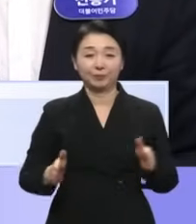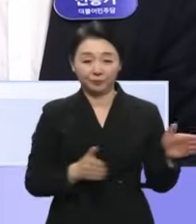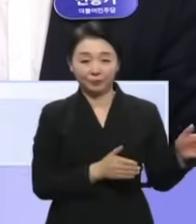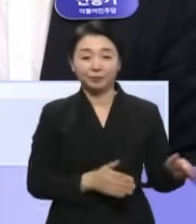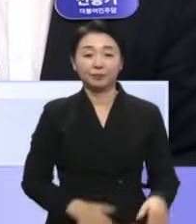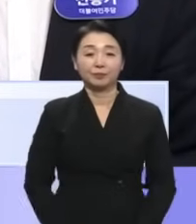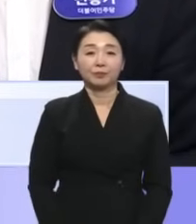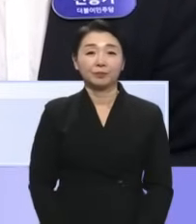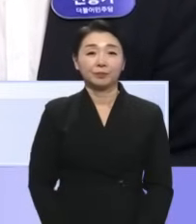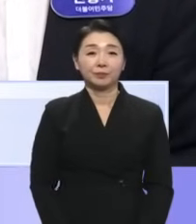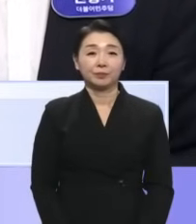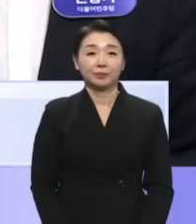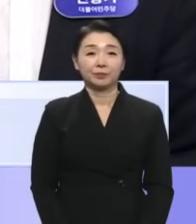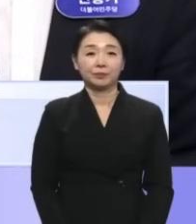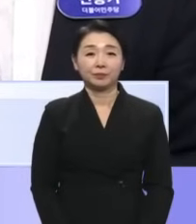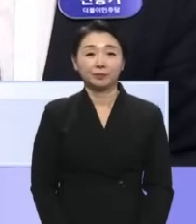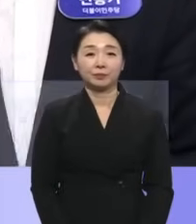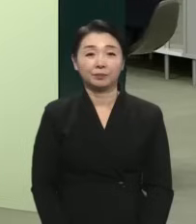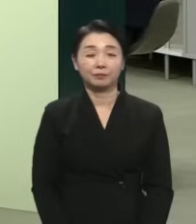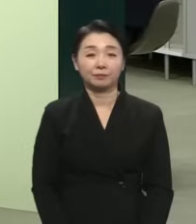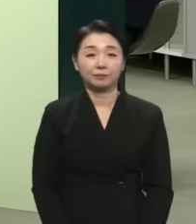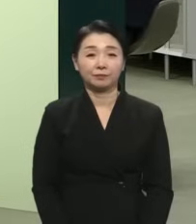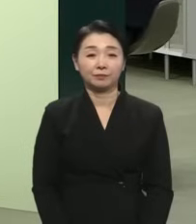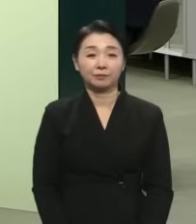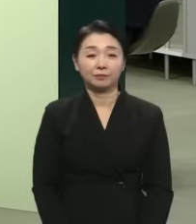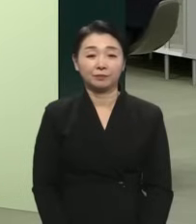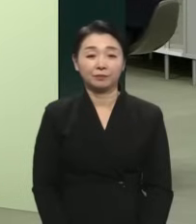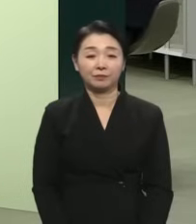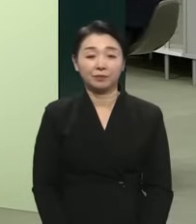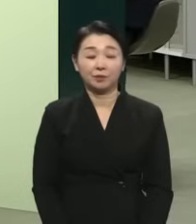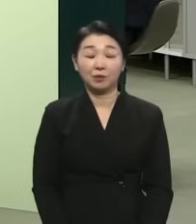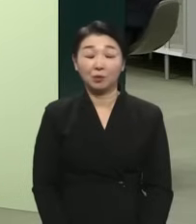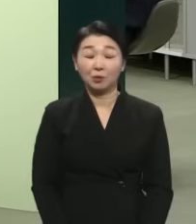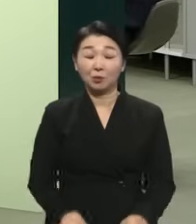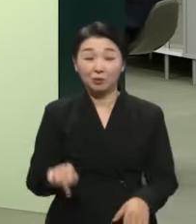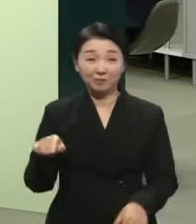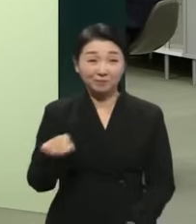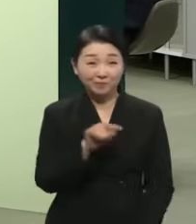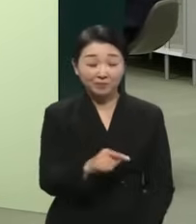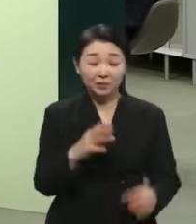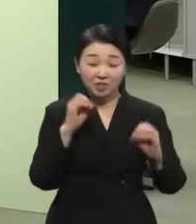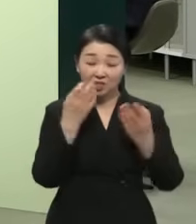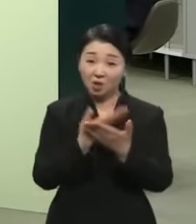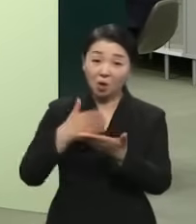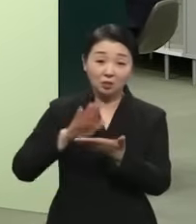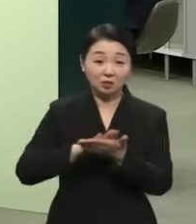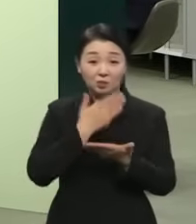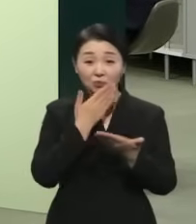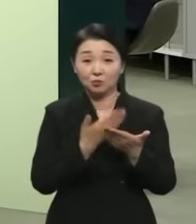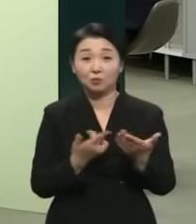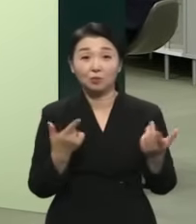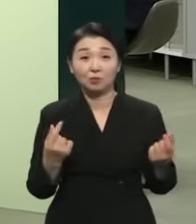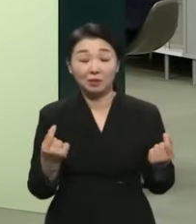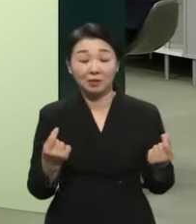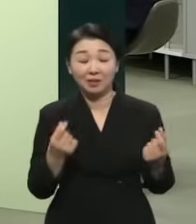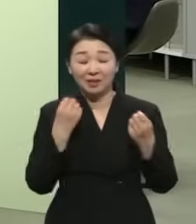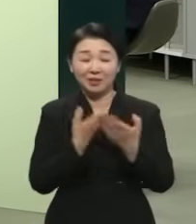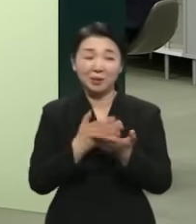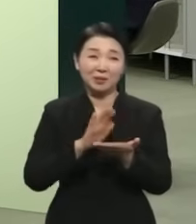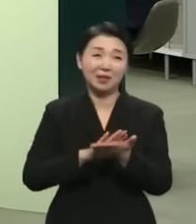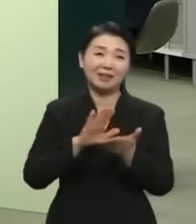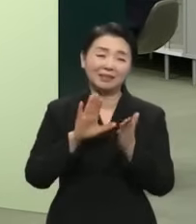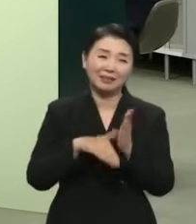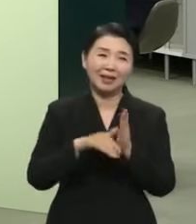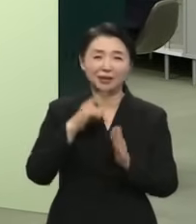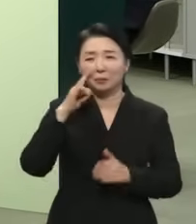생각을 하고 있습니다네 자 지금 뭐 여야의 또 화두가 혁신 아니겠습니까 혁신 과정에서도 이런 일들은 좀 없도록 하면 좋을 것